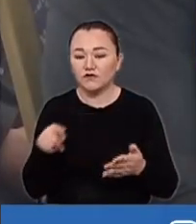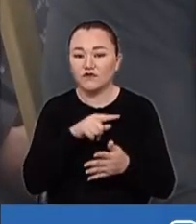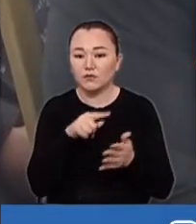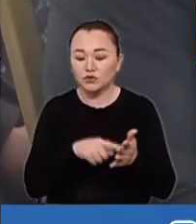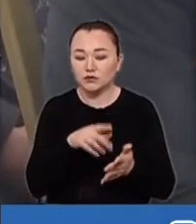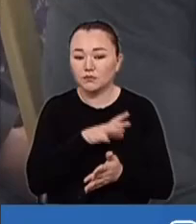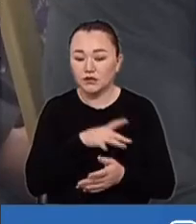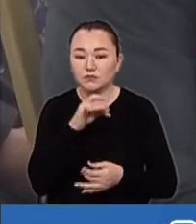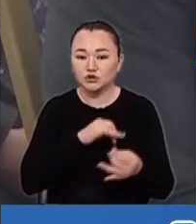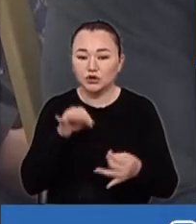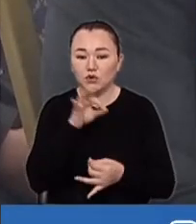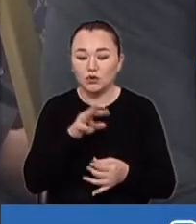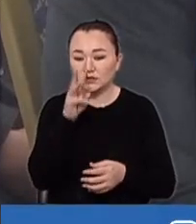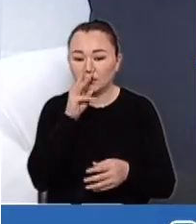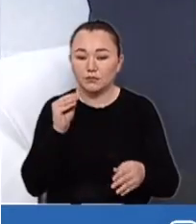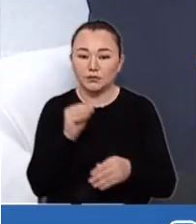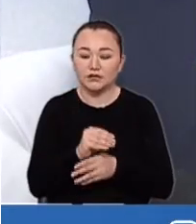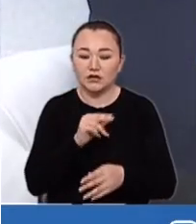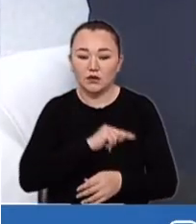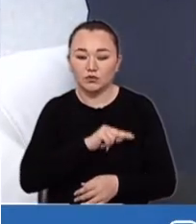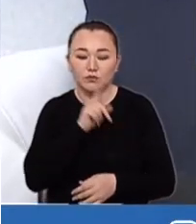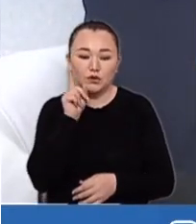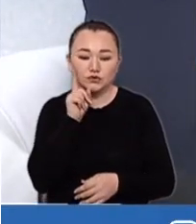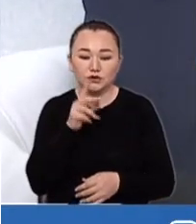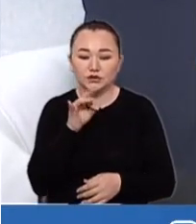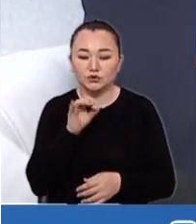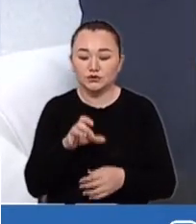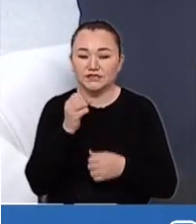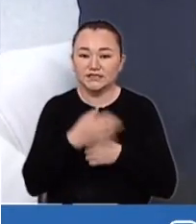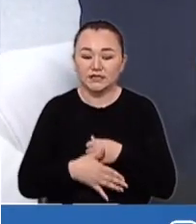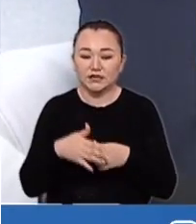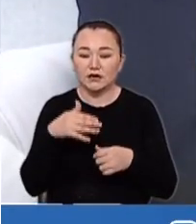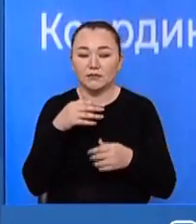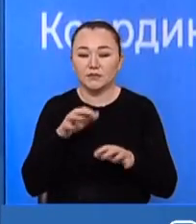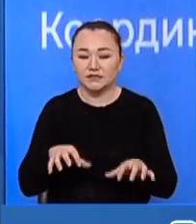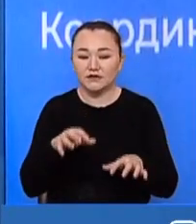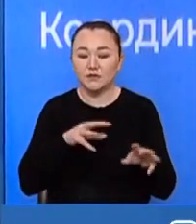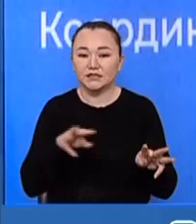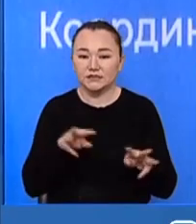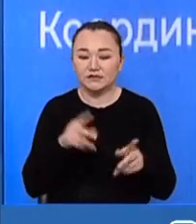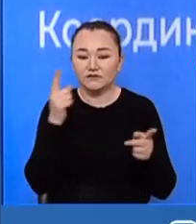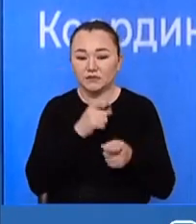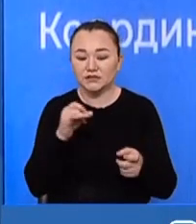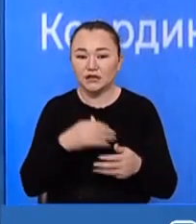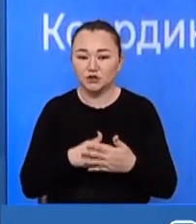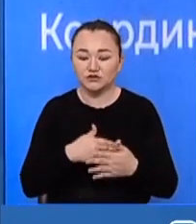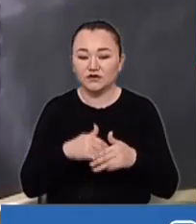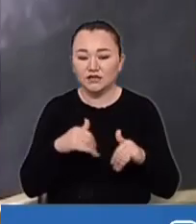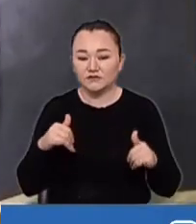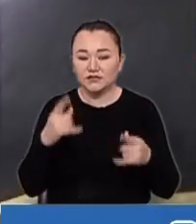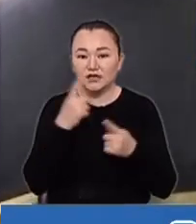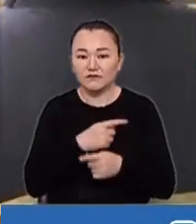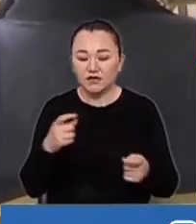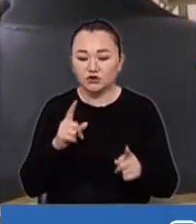касающиеся заработной платы работников молодёжных ресурсных центров представители Министерства информации общественного развития